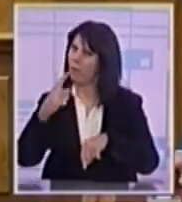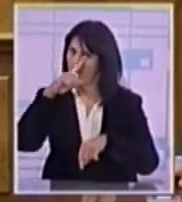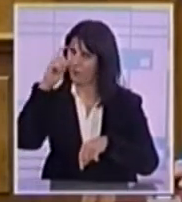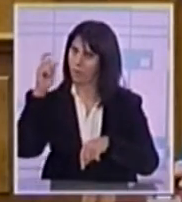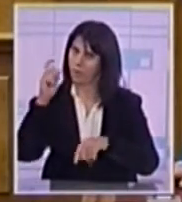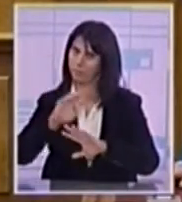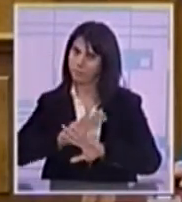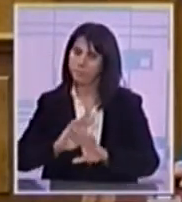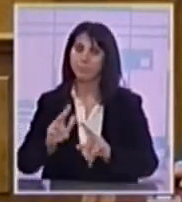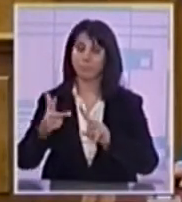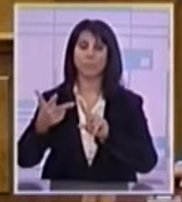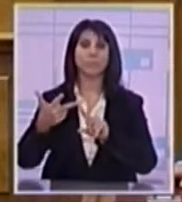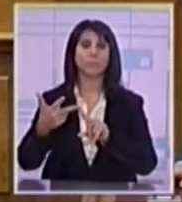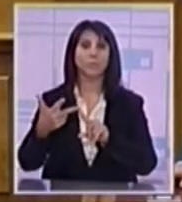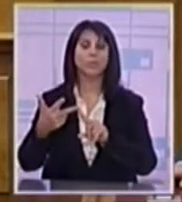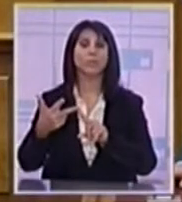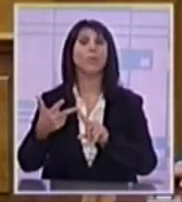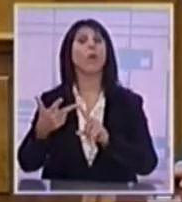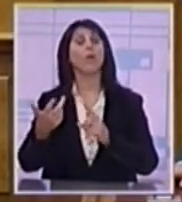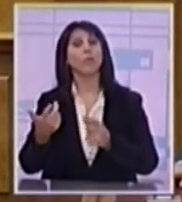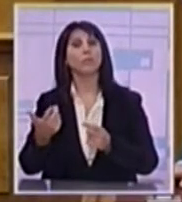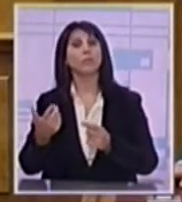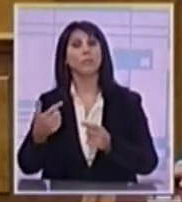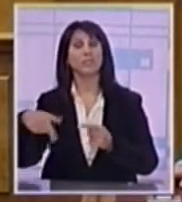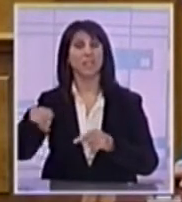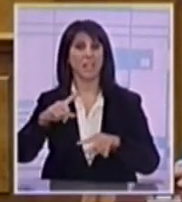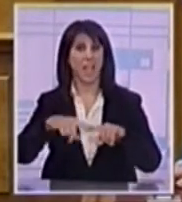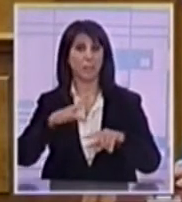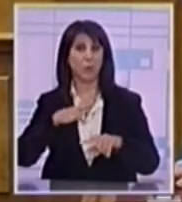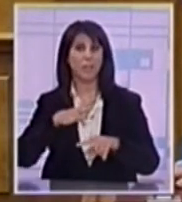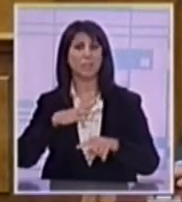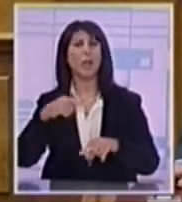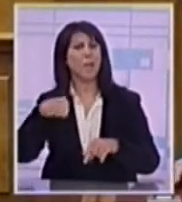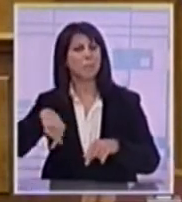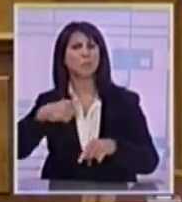τους προσβαλόμενους και βαλόμενους πολίτες αυτής της χώρας,